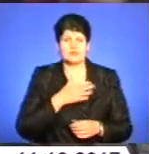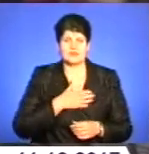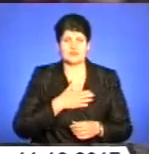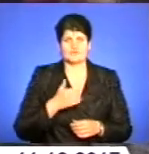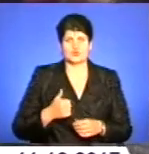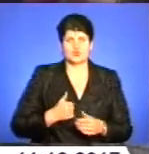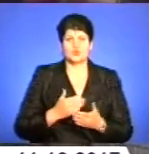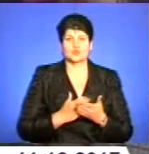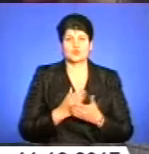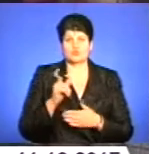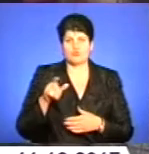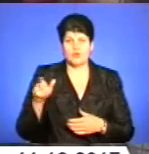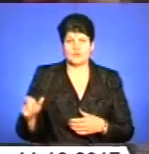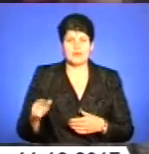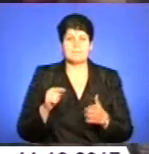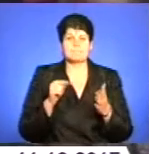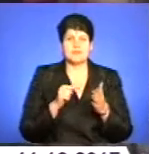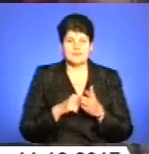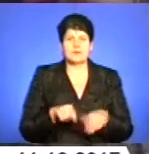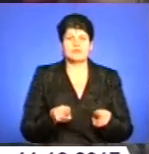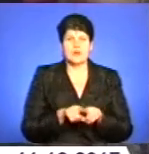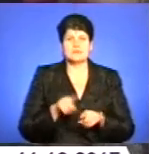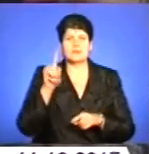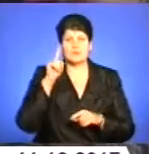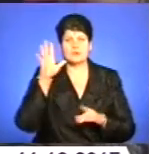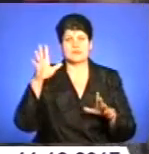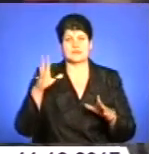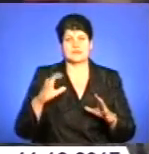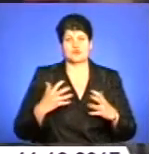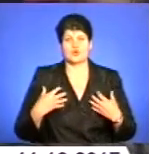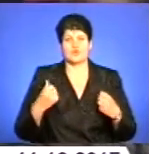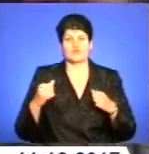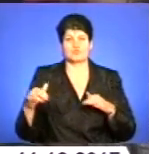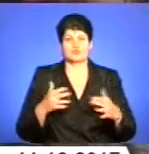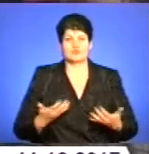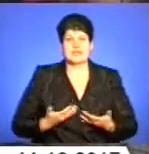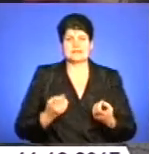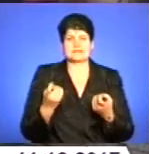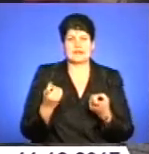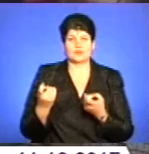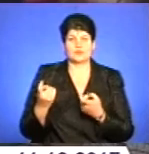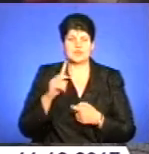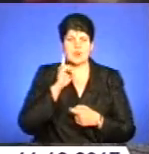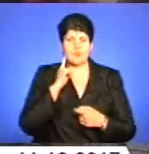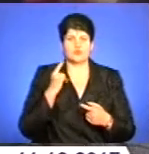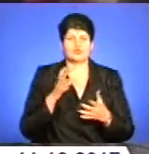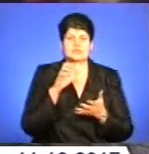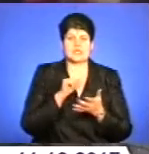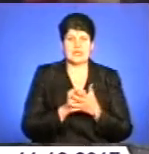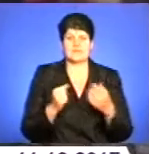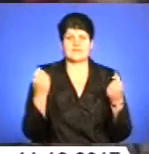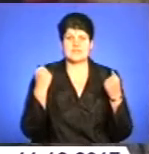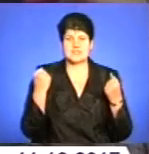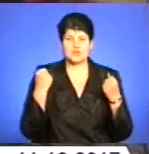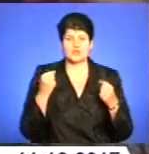Власне, ну, мета є незмінною – популяризація здорового способу життя, залучення молоді до занять фізичної культури і залучення